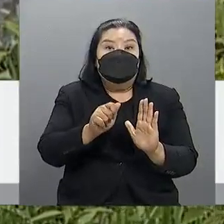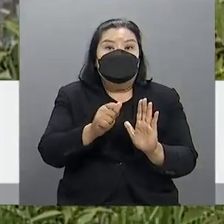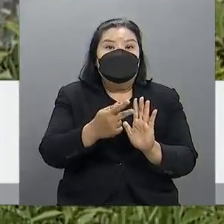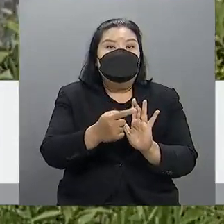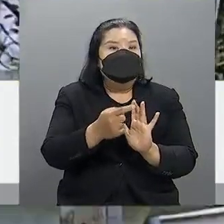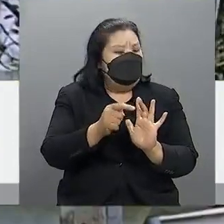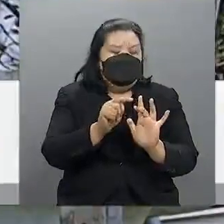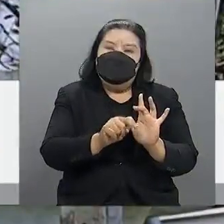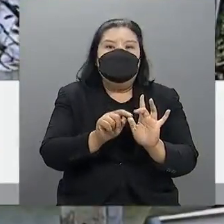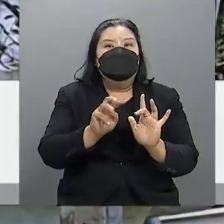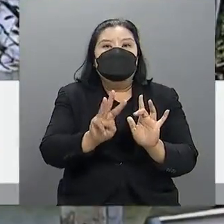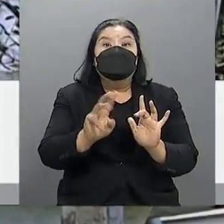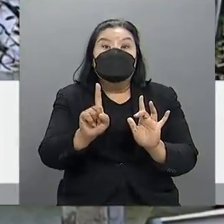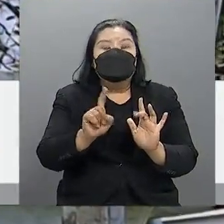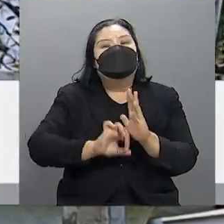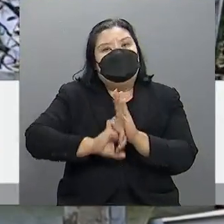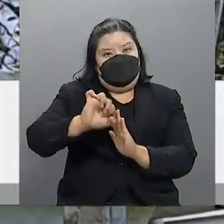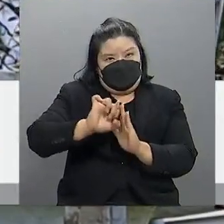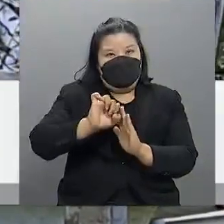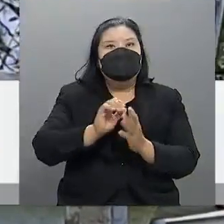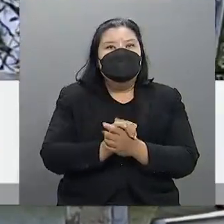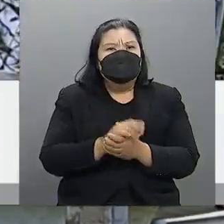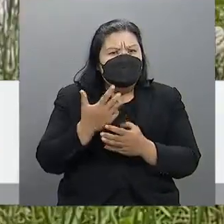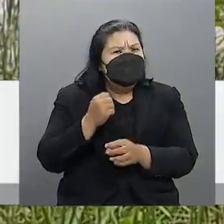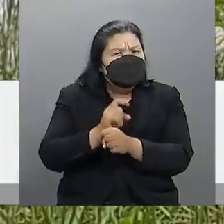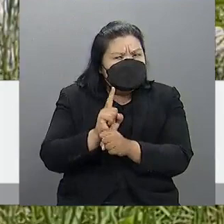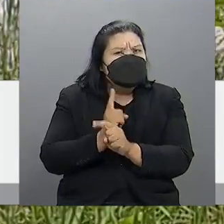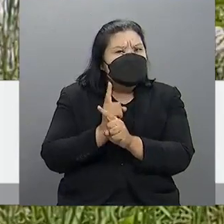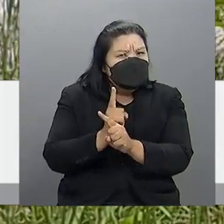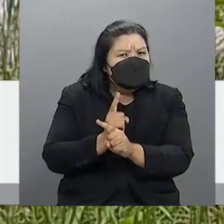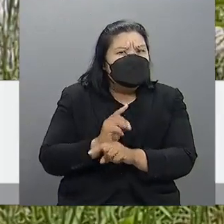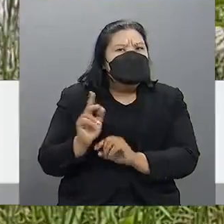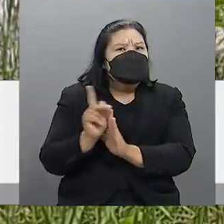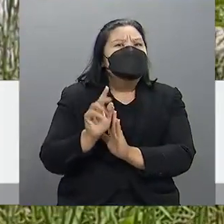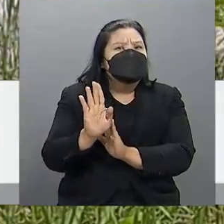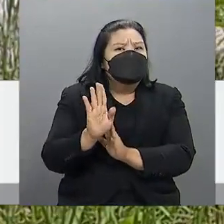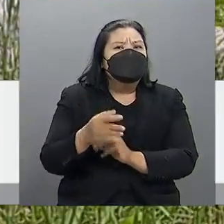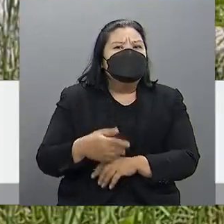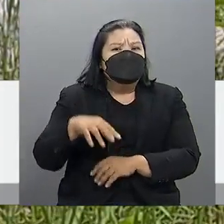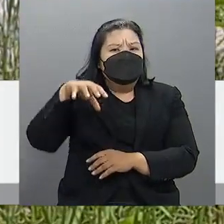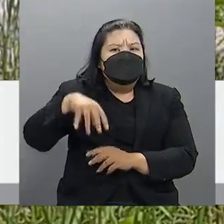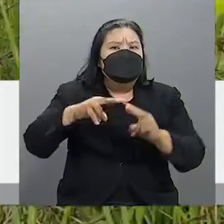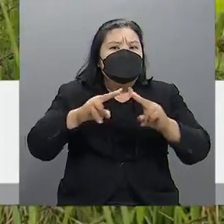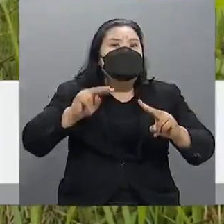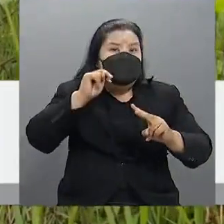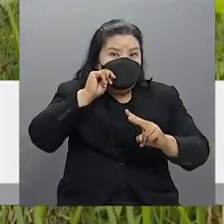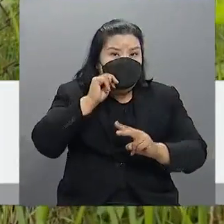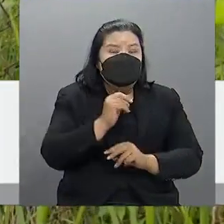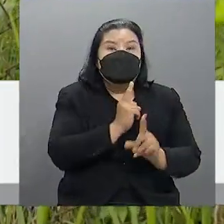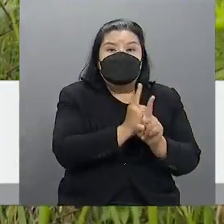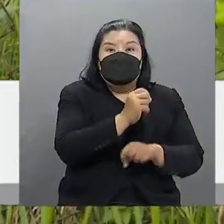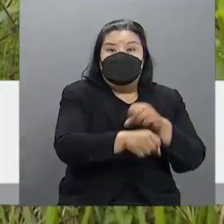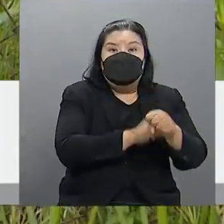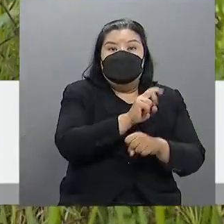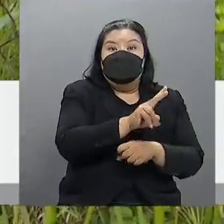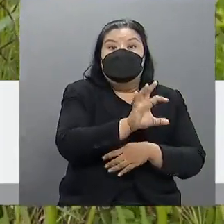นตำบลบ่อแก้วจัดสร้างตามมาตรฐานกรมทรัพยากรน้ำเมื่อปี2559ด้วยงบประมาณกว่า2ล้าน